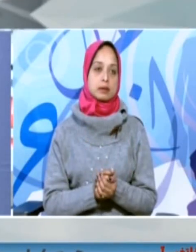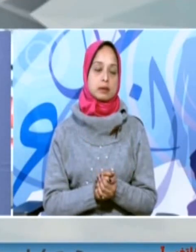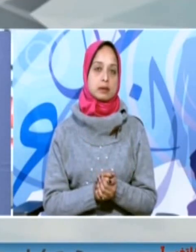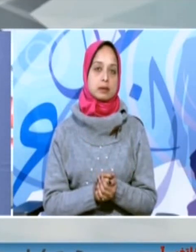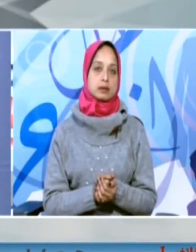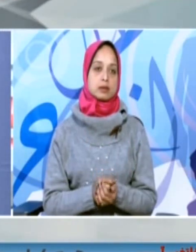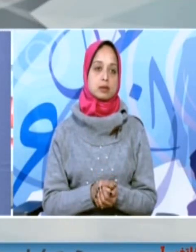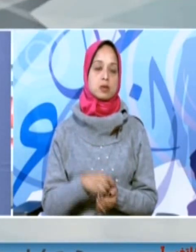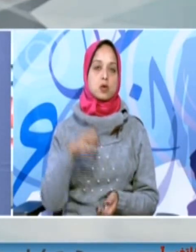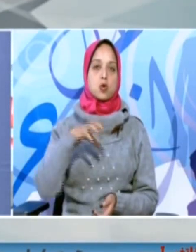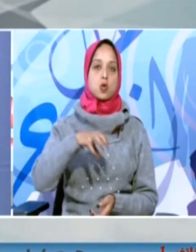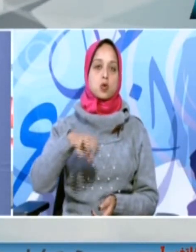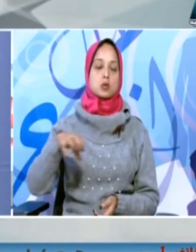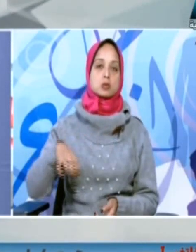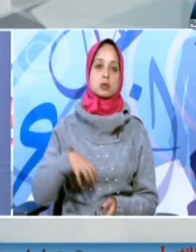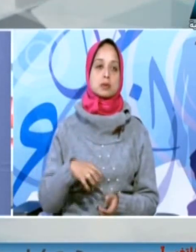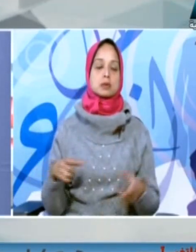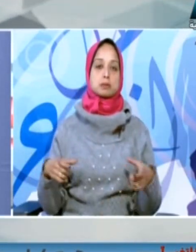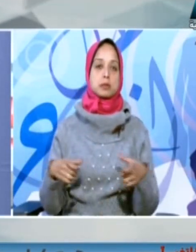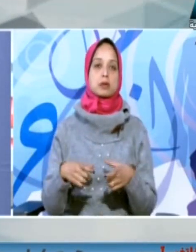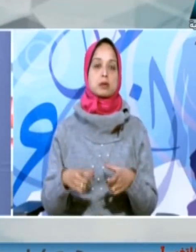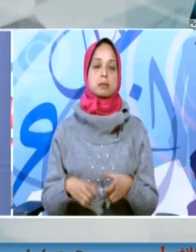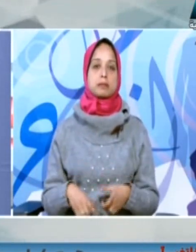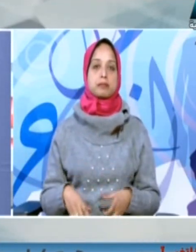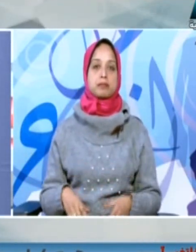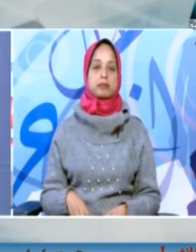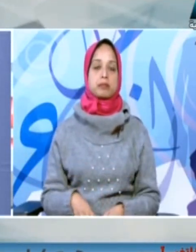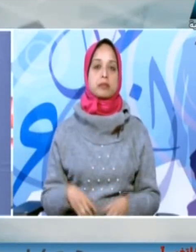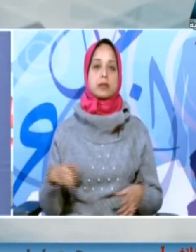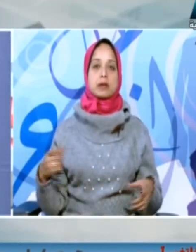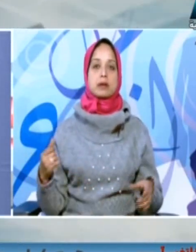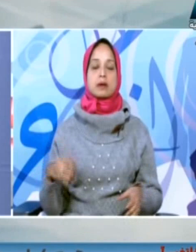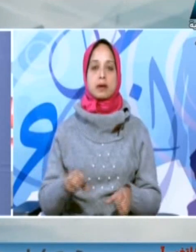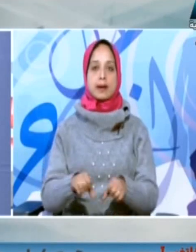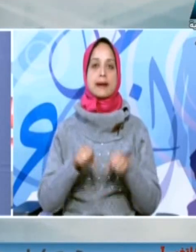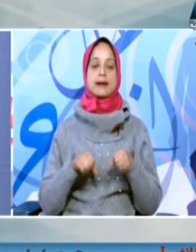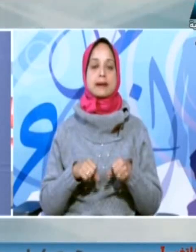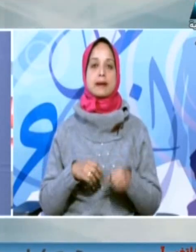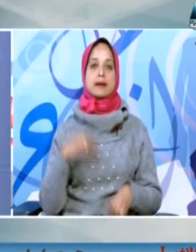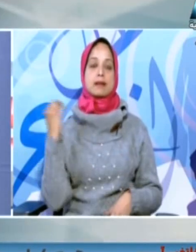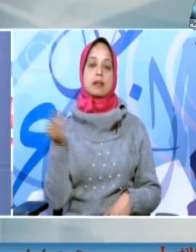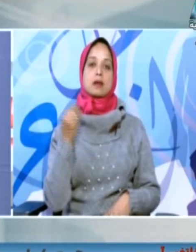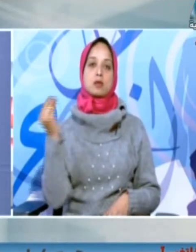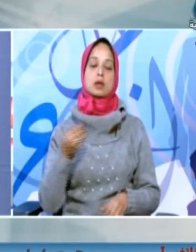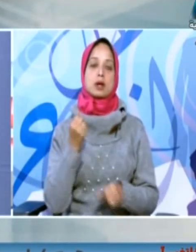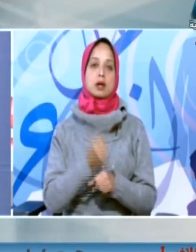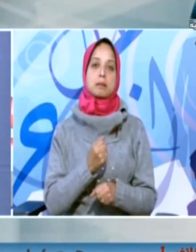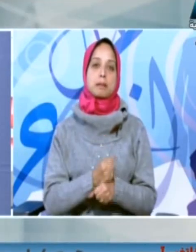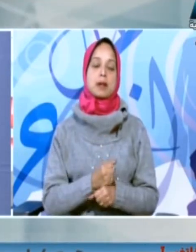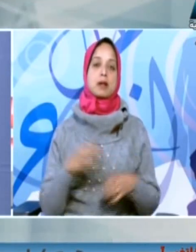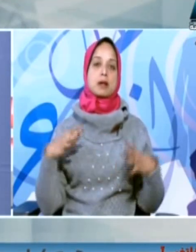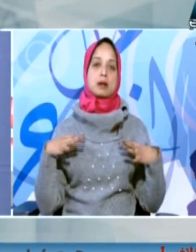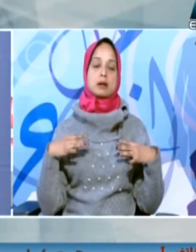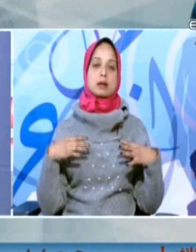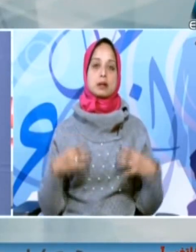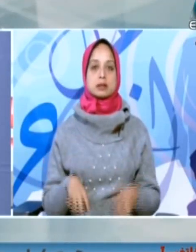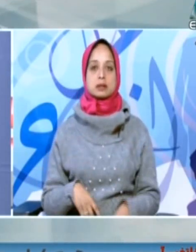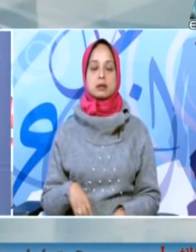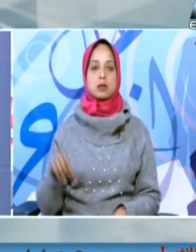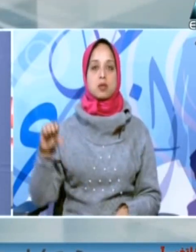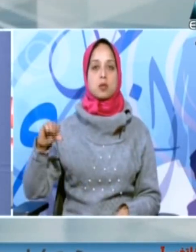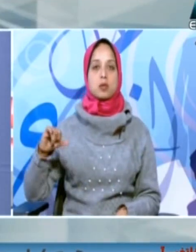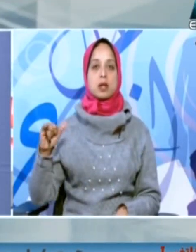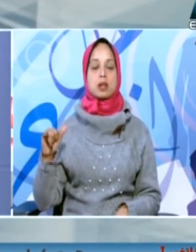الامم. عصبة الأمم هيئة دولية أنشأها الرئيس ويلسون أثناء الحرب العالمية